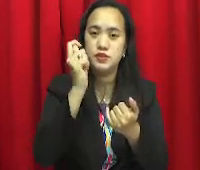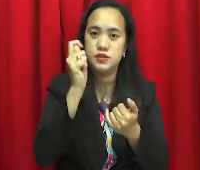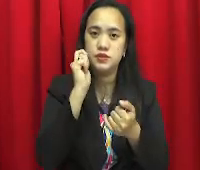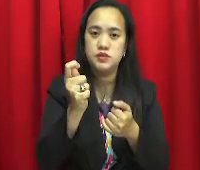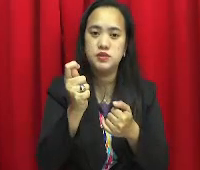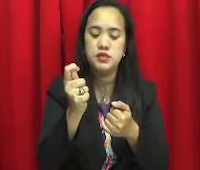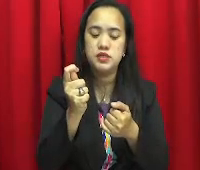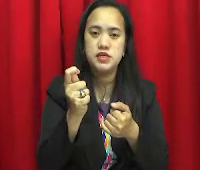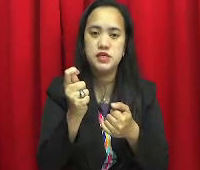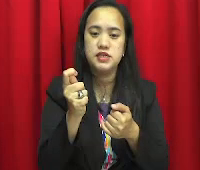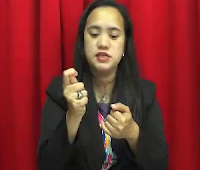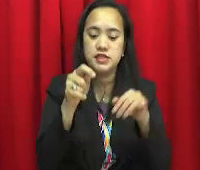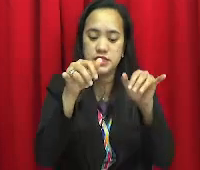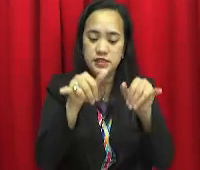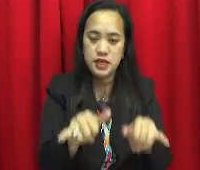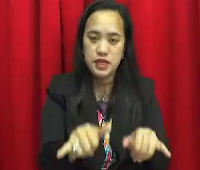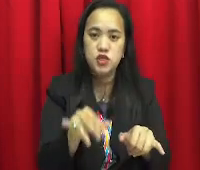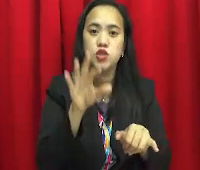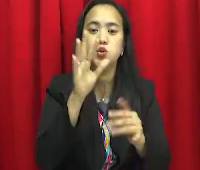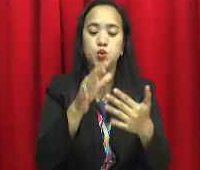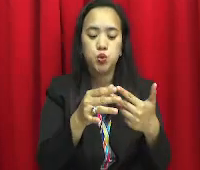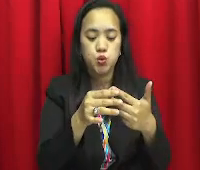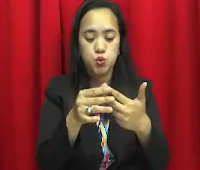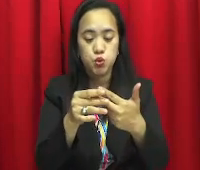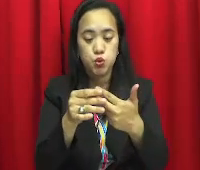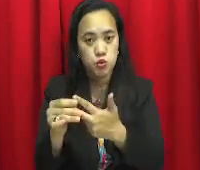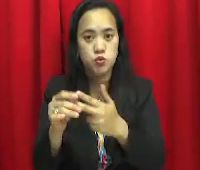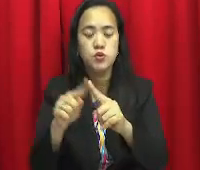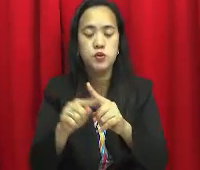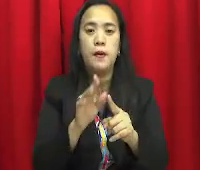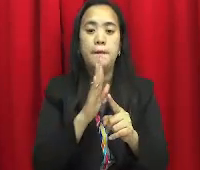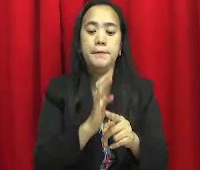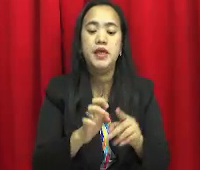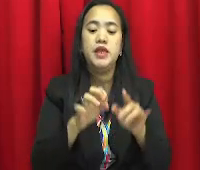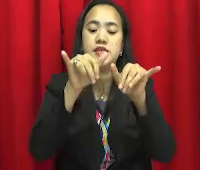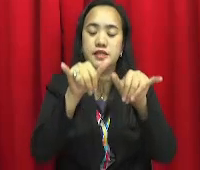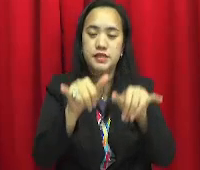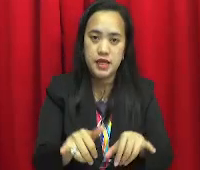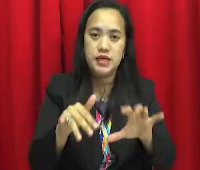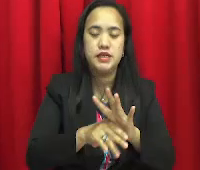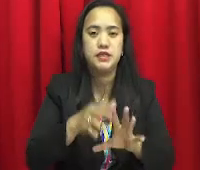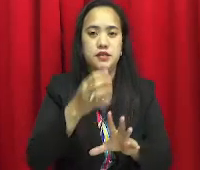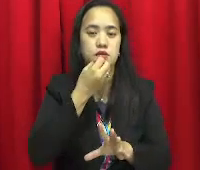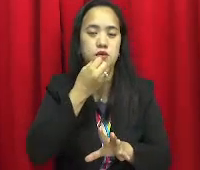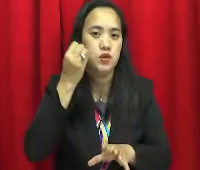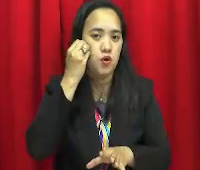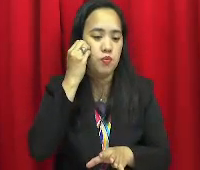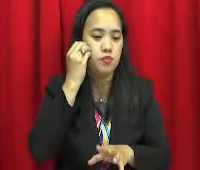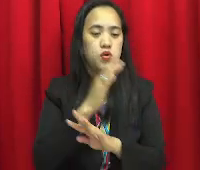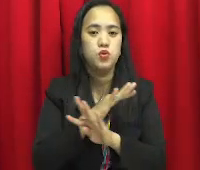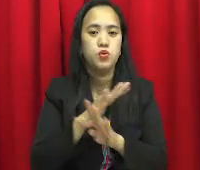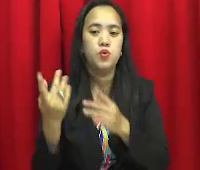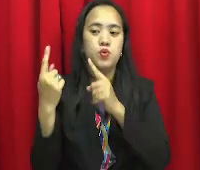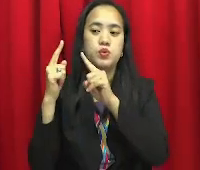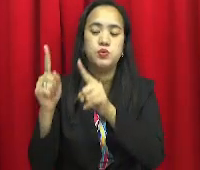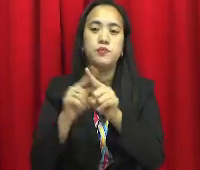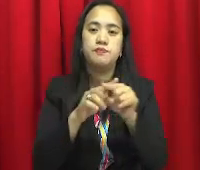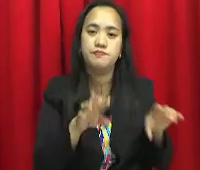na maging mother ayon sa iyong na manatili sa bahay bilang isang asawang babae at mag-mother ng iyong